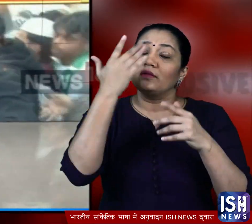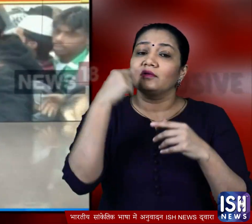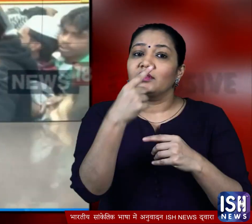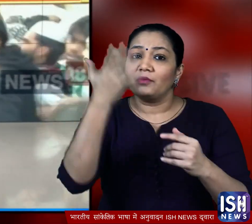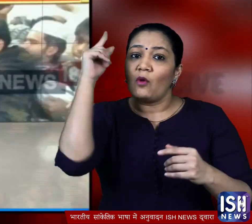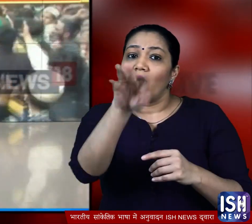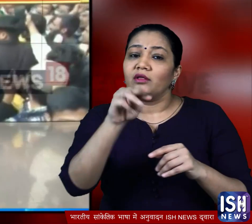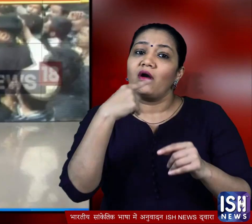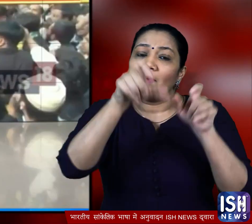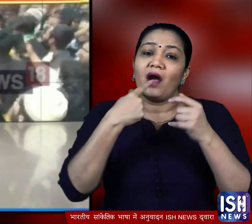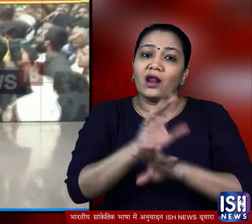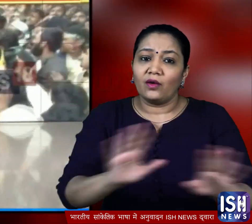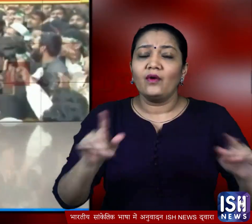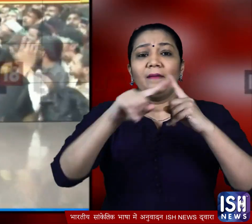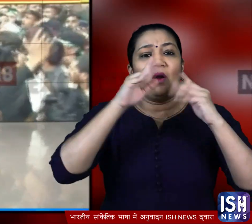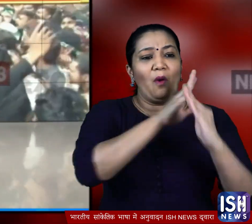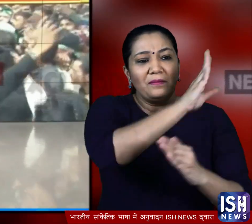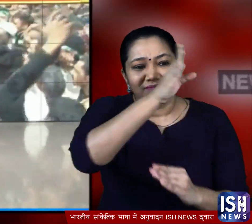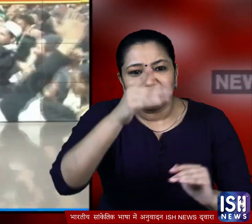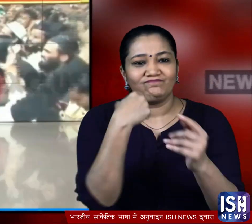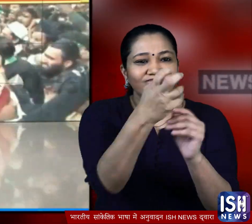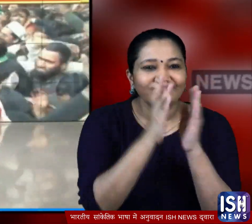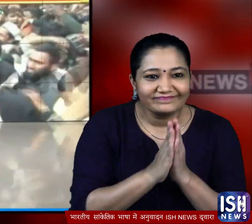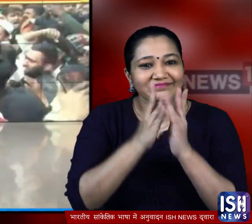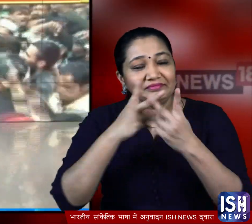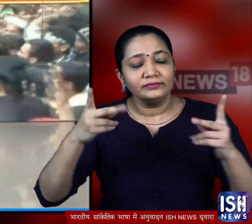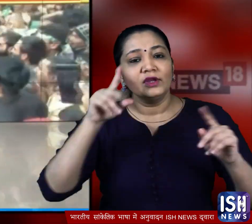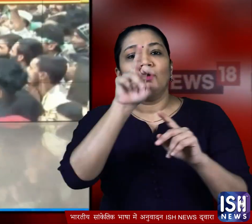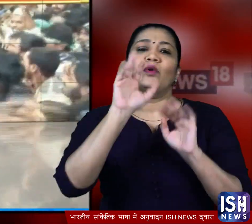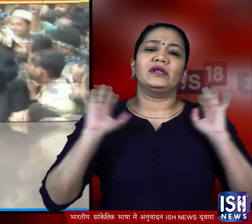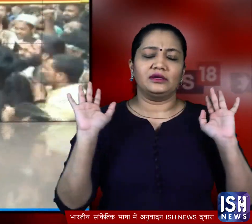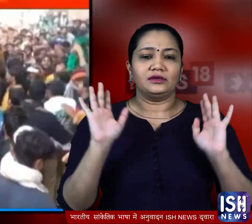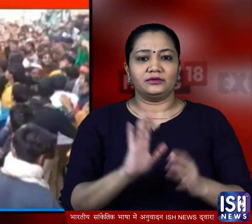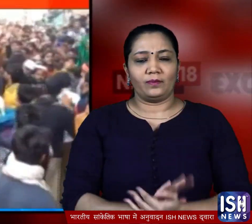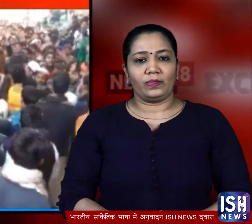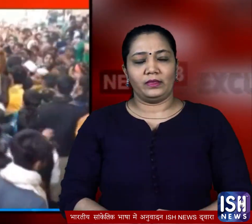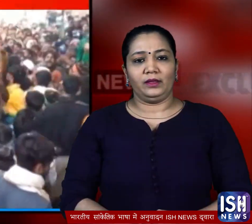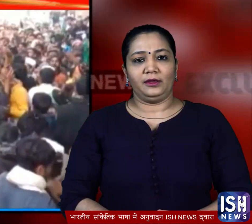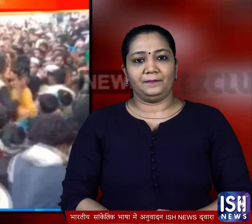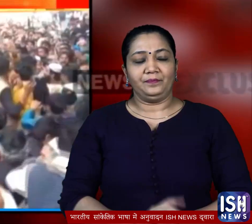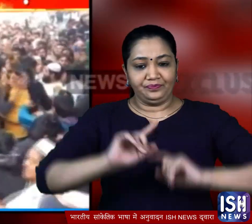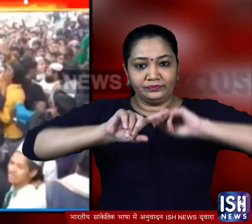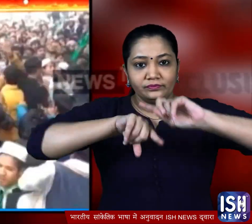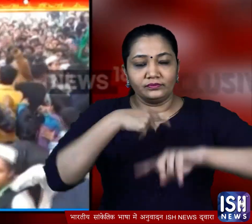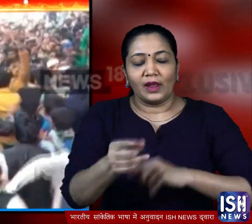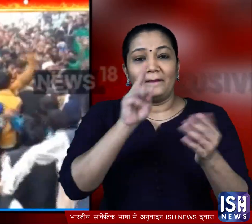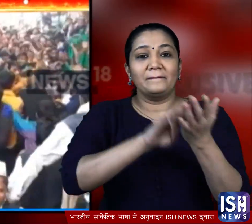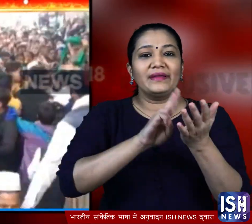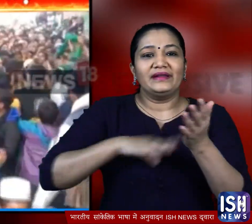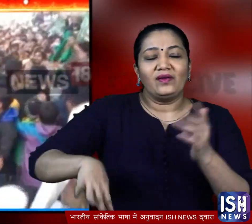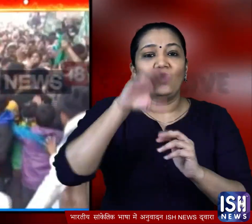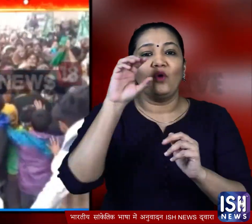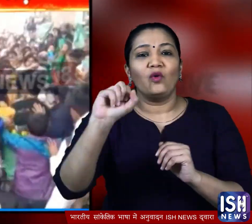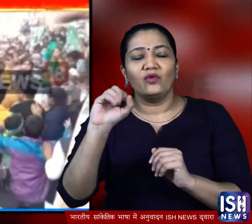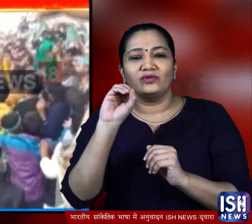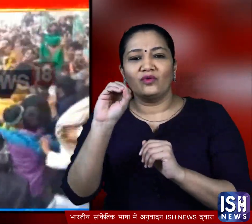शामिल हो सकते हैं। साथ ही घर घर जाकर प्रचार करने वालों की संख्या भी बढ़ाकर 20 कर दी गई थी। जिसके अगले ही दिन मेरठ पहुंचे